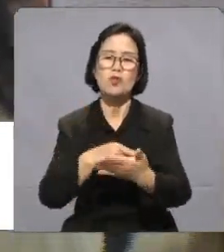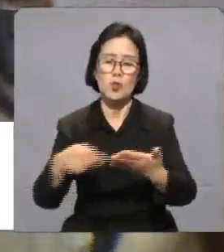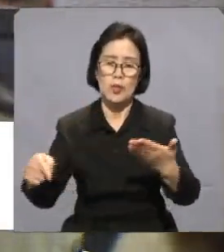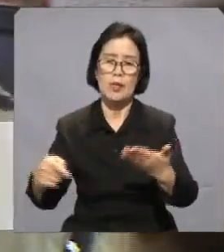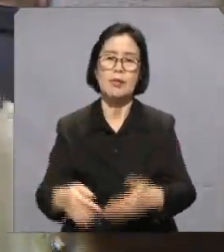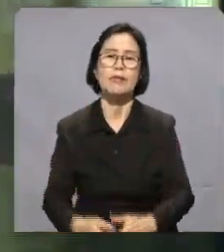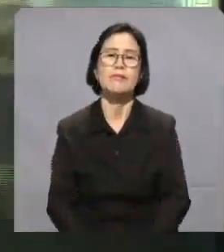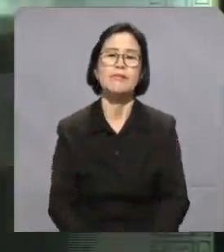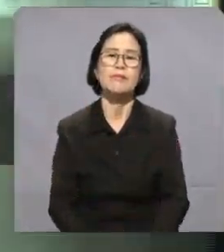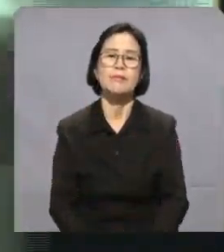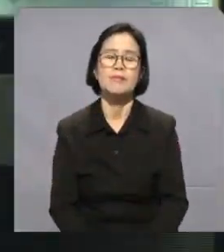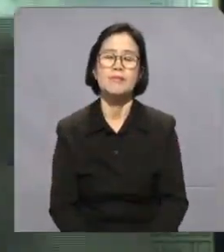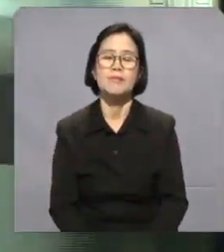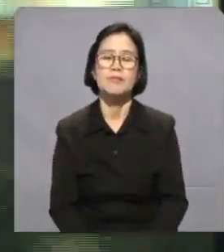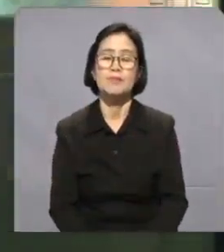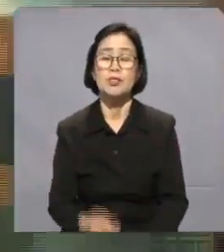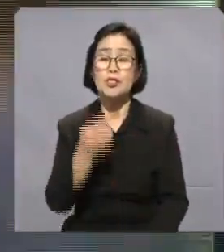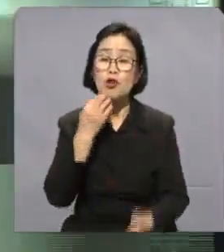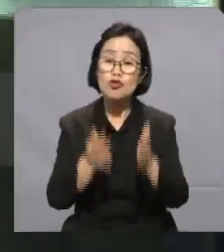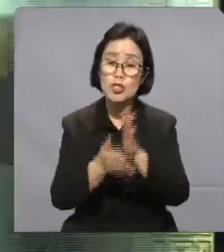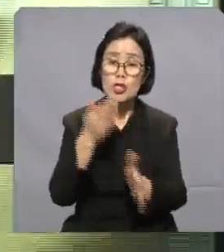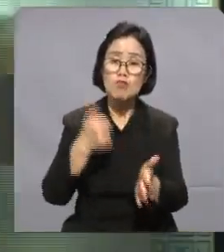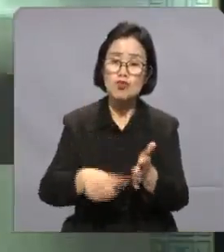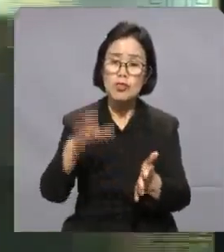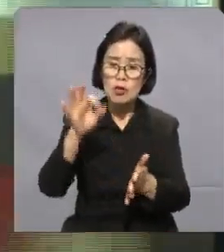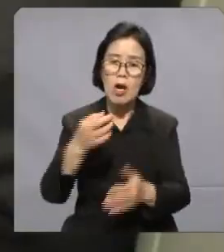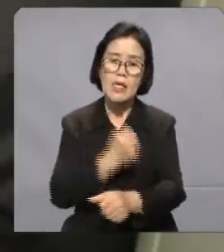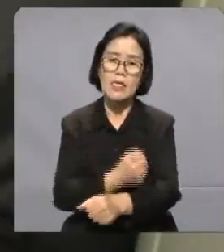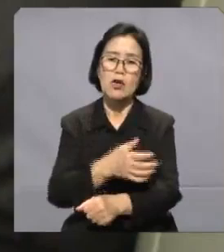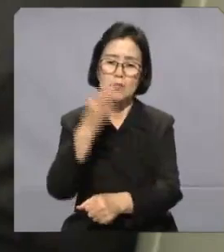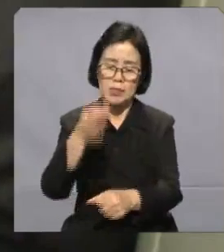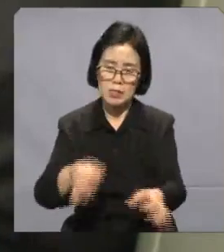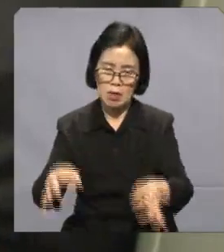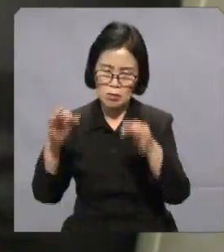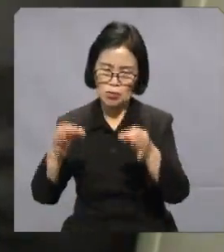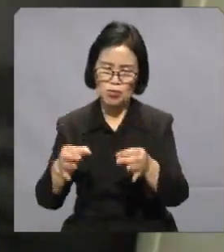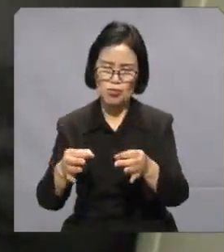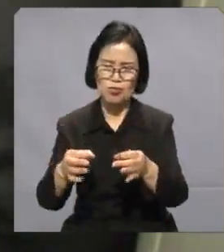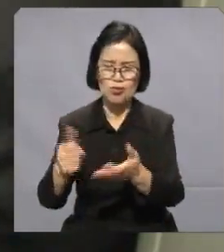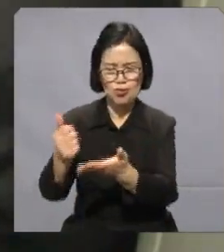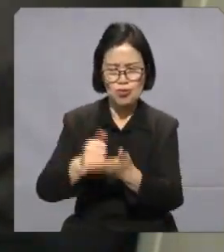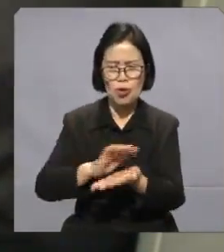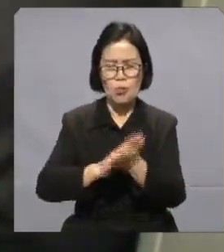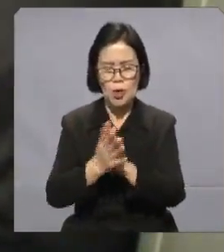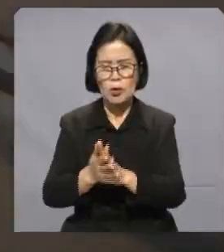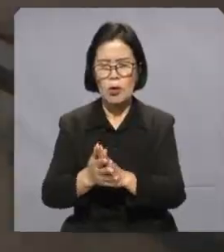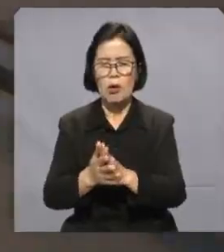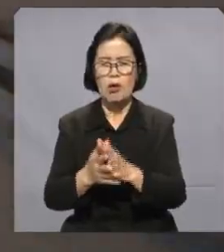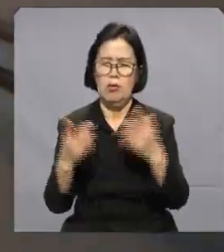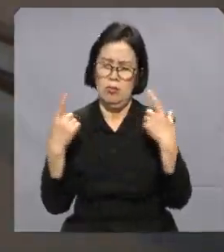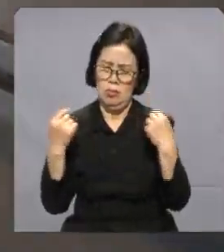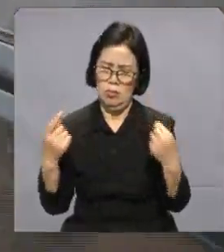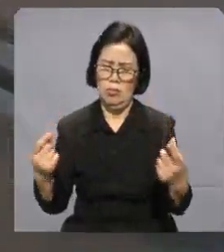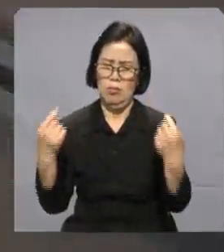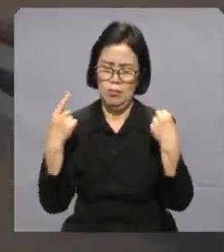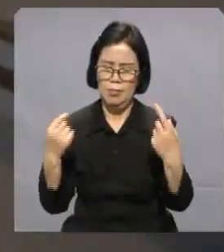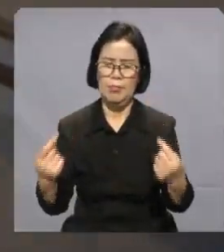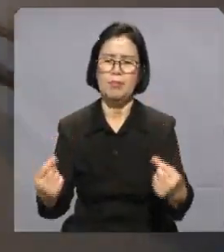봤습니다. 서울시는 물가와 인건비 상승, 수요 변화에도 인상 없이 유지해왔다고